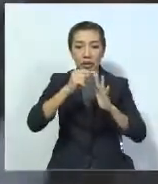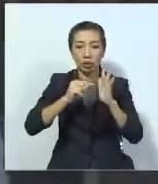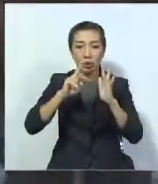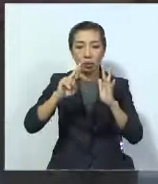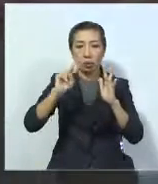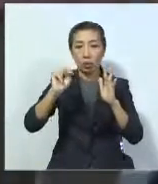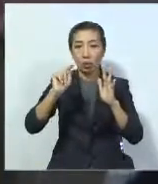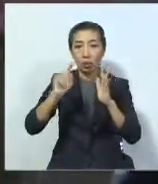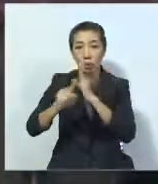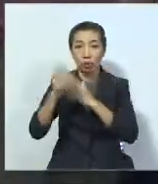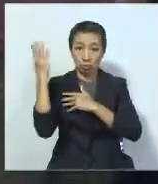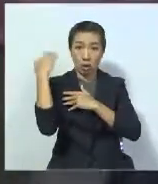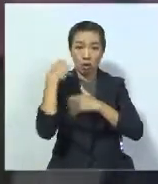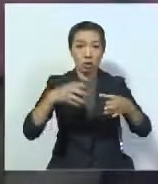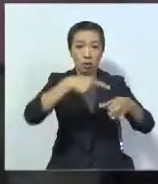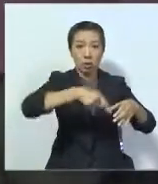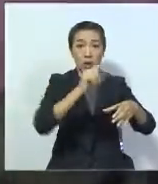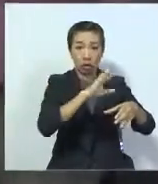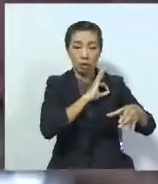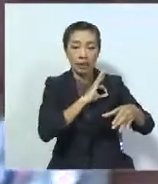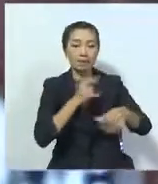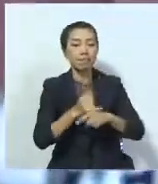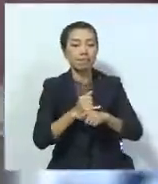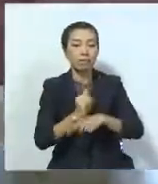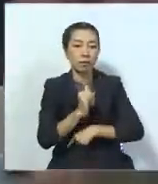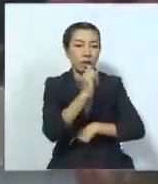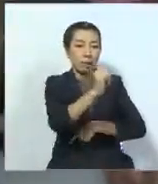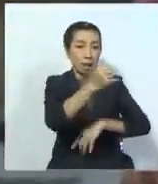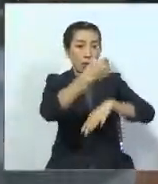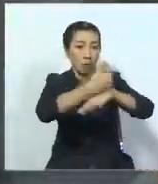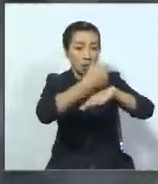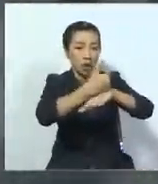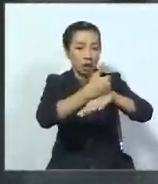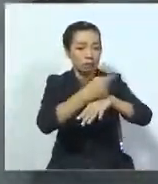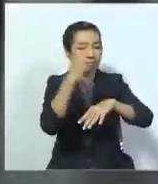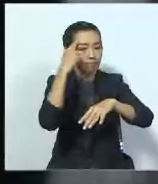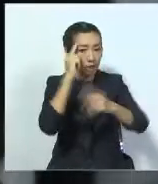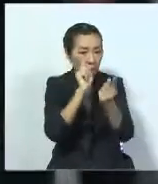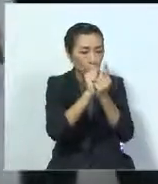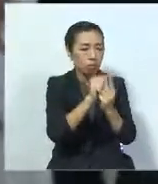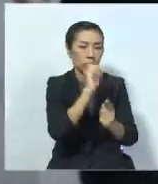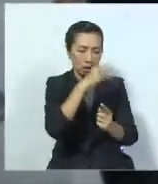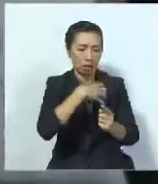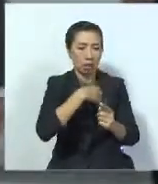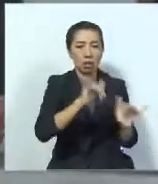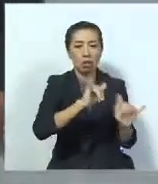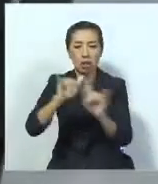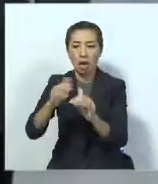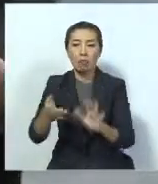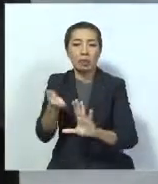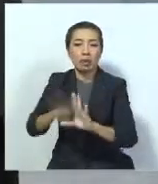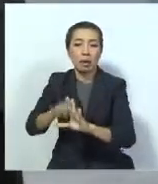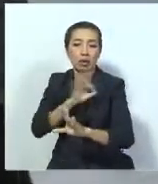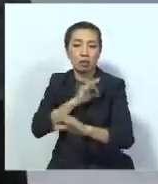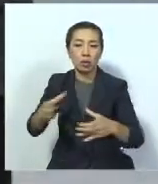างไปที่ทำการพรรคเพื่อเข้าพบแล้วก็ลาพลตำรวจโทวิโรจน์เป่าอินหัวหน้าพรรคหลังตัดสินใจไปเป็นสมาชิกพรรคไทยรักษา